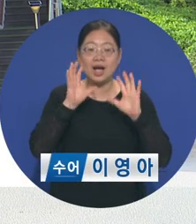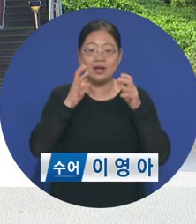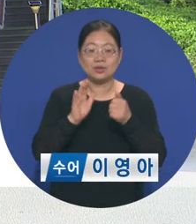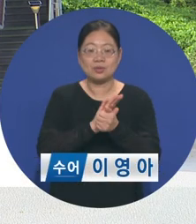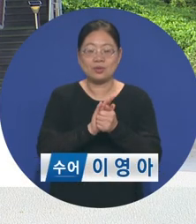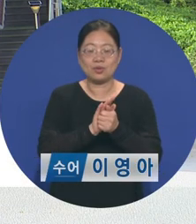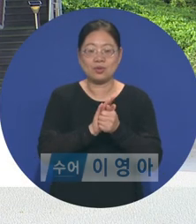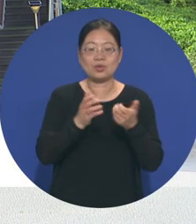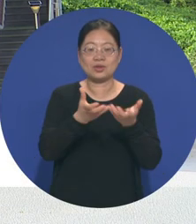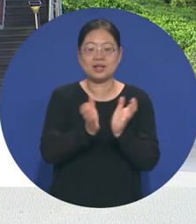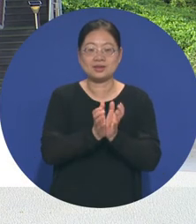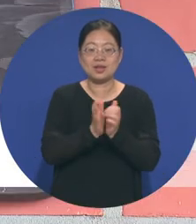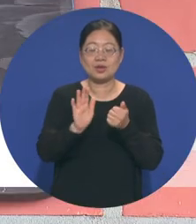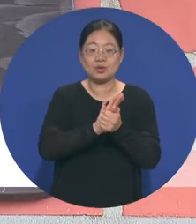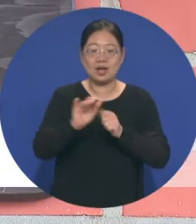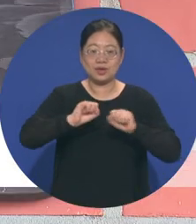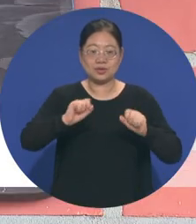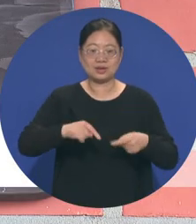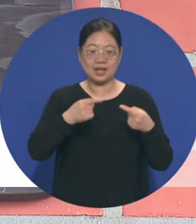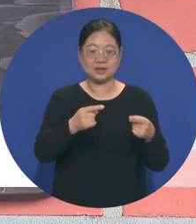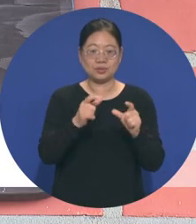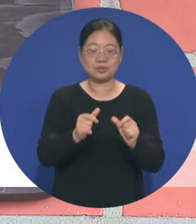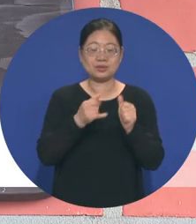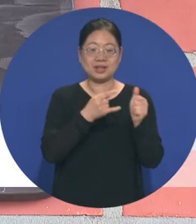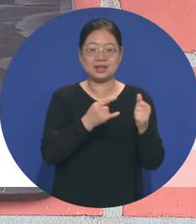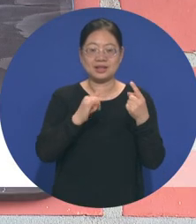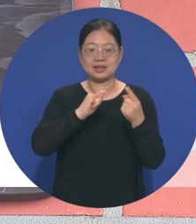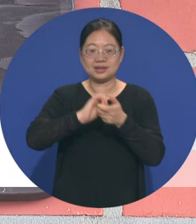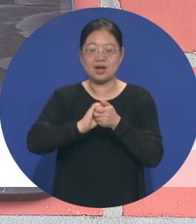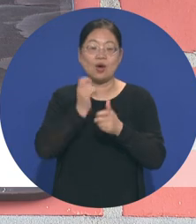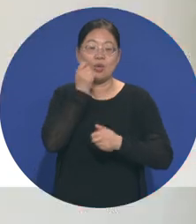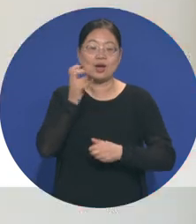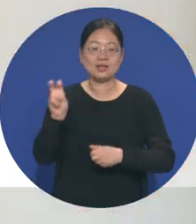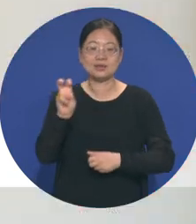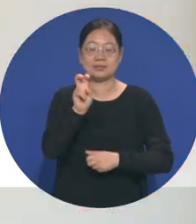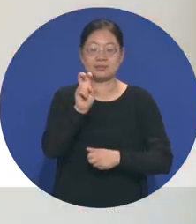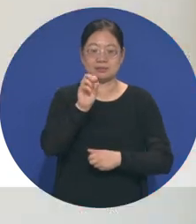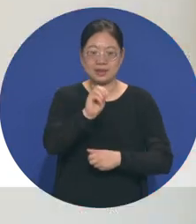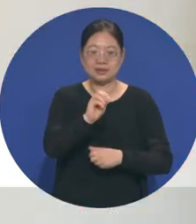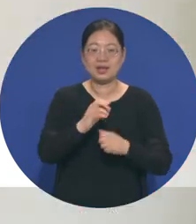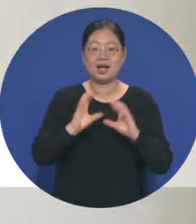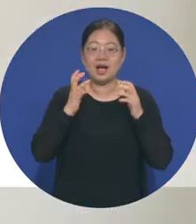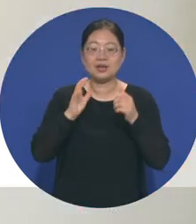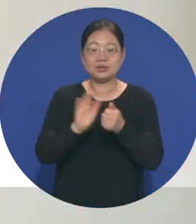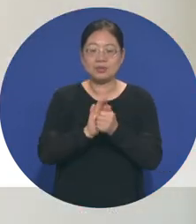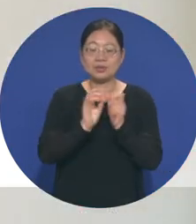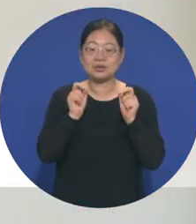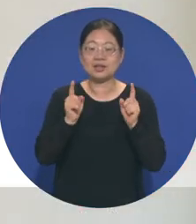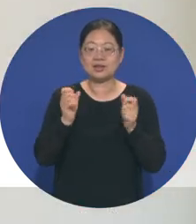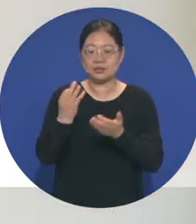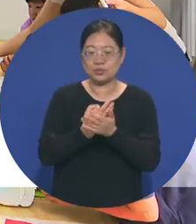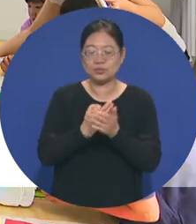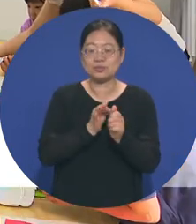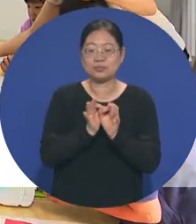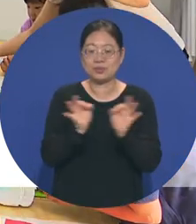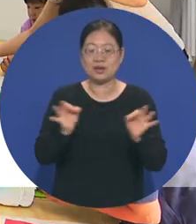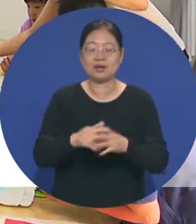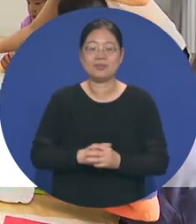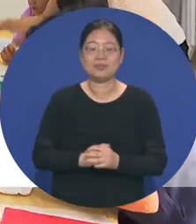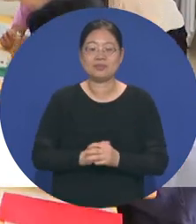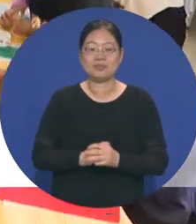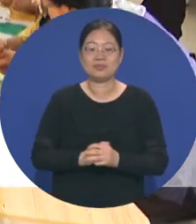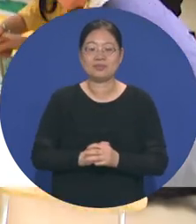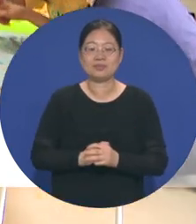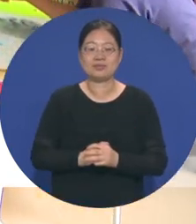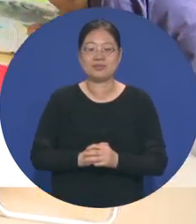경기도가 아동돌봄 공동체에서 돌봄 활동에 참여하는 도민에게 1인당 월 20만 원의 아동돌봄 기회소득을 지급합니다.